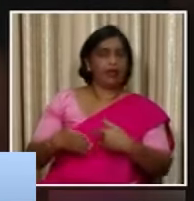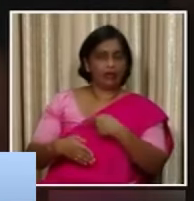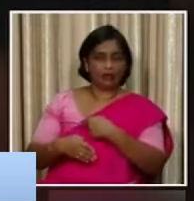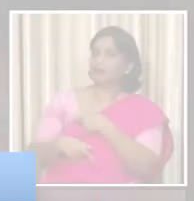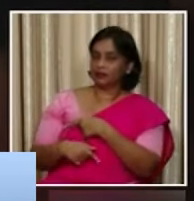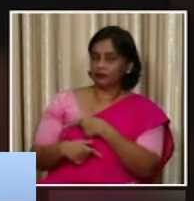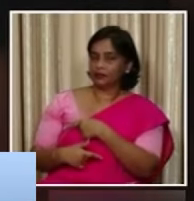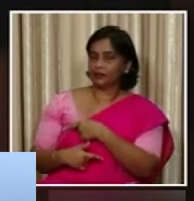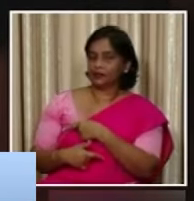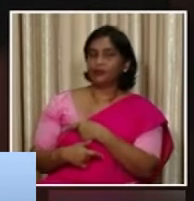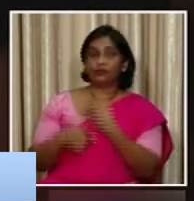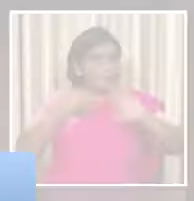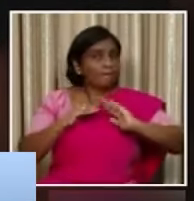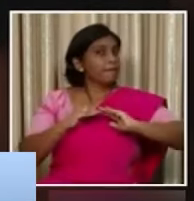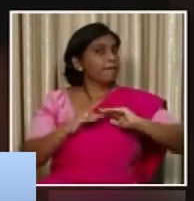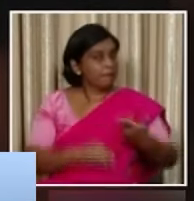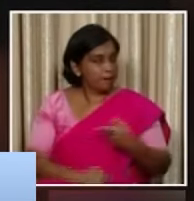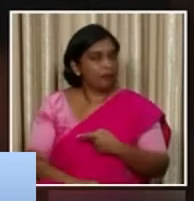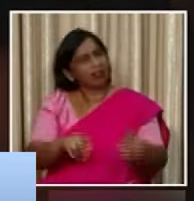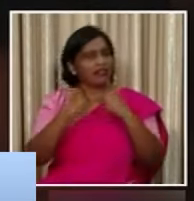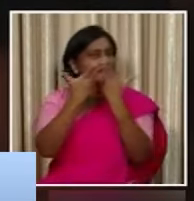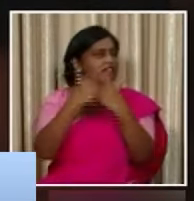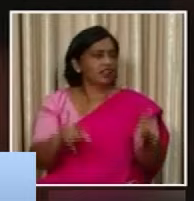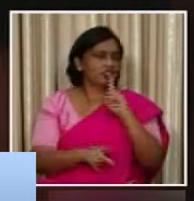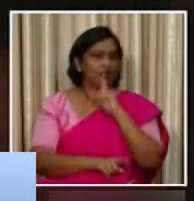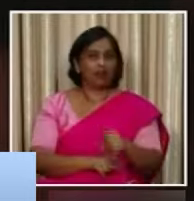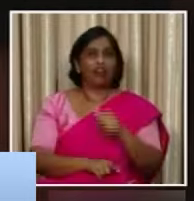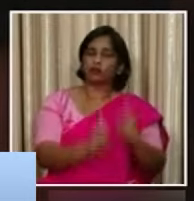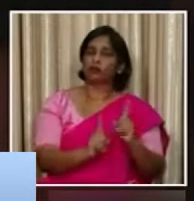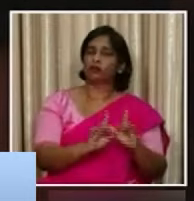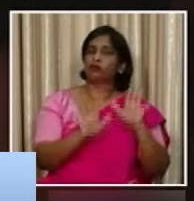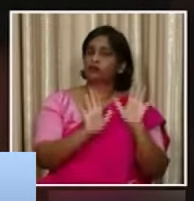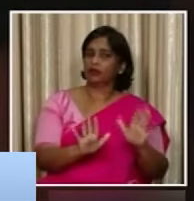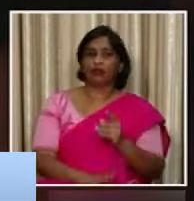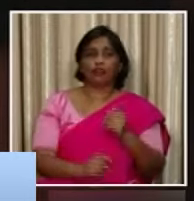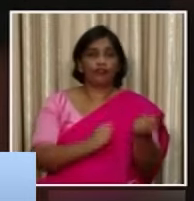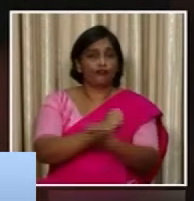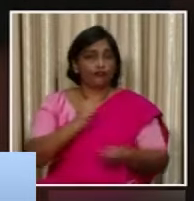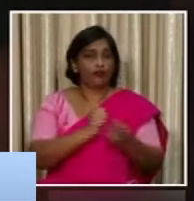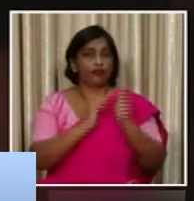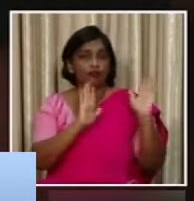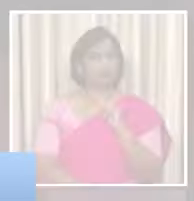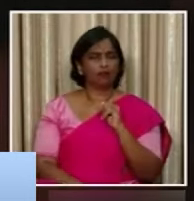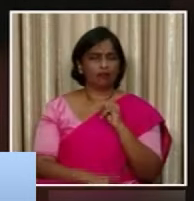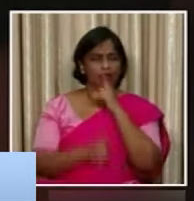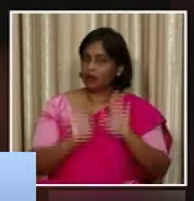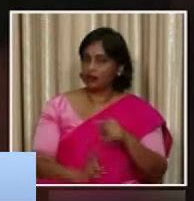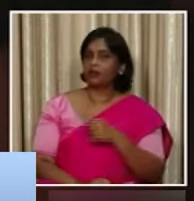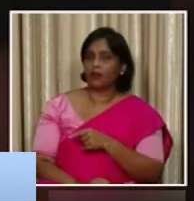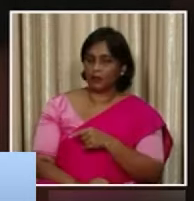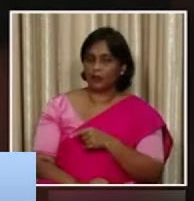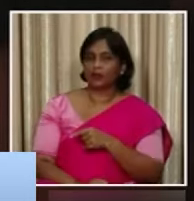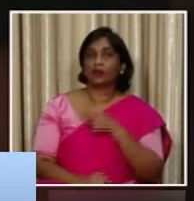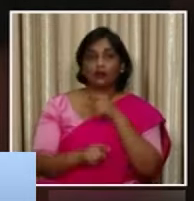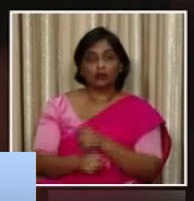ලවණ බාධකය ඉදිකිරීමෙන් පස්සේ තත්ත්වය වෙනස් වුණා. ගඟේ වතුර බහින්නේ නැහැ. කන්න 12ක් අකණ්ඩව පාඩු වුණා. නමුත්